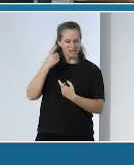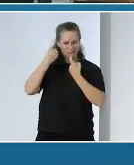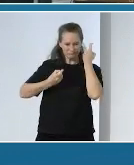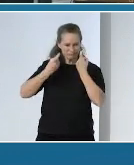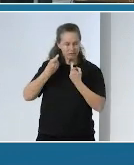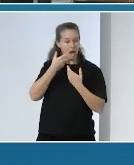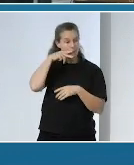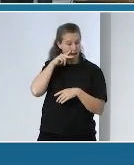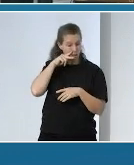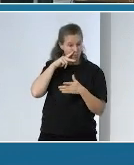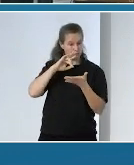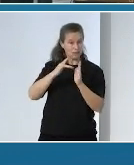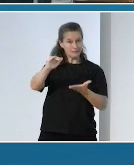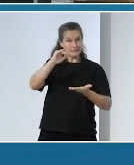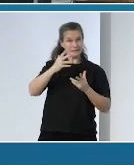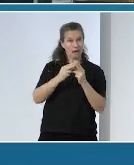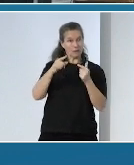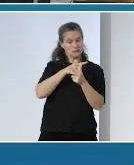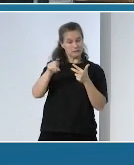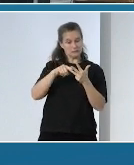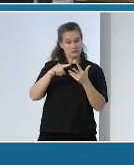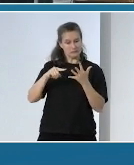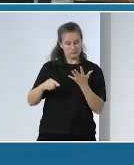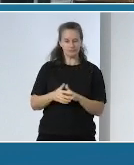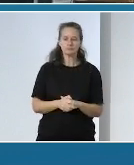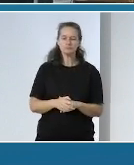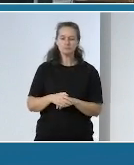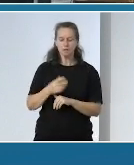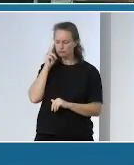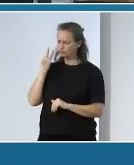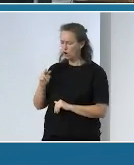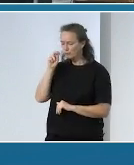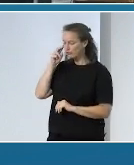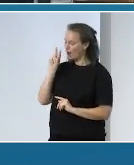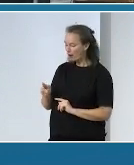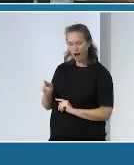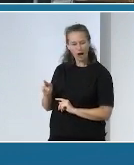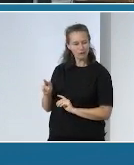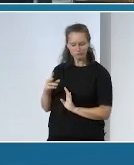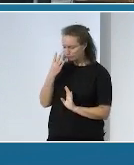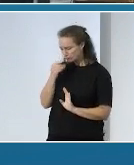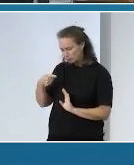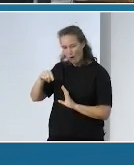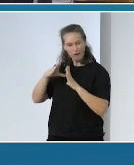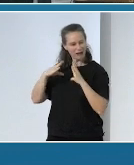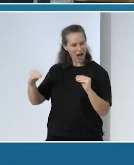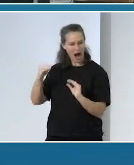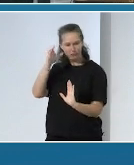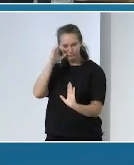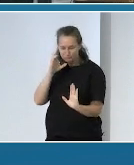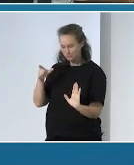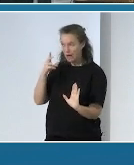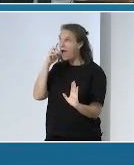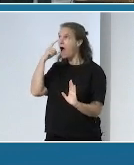Donc les parents, ils arrivent avec tout ça chez nous. Moi, lorsque je regarde Émilie, je la trouve calme, attentive.